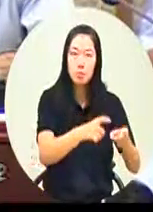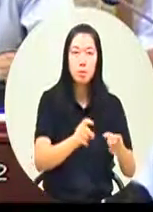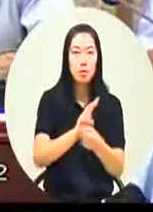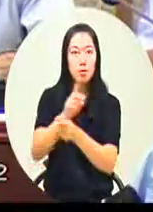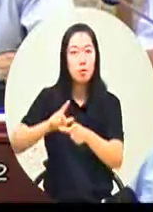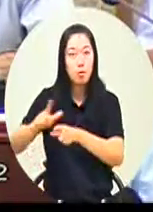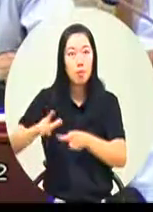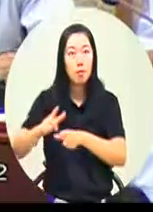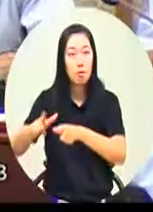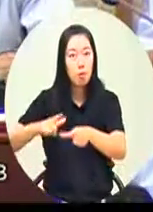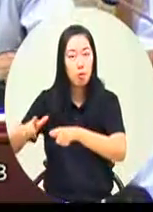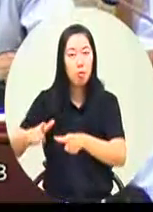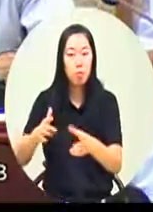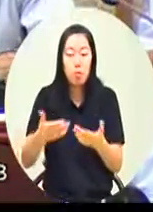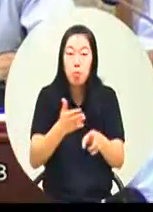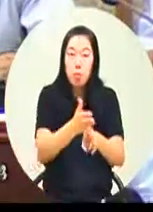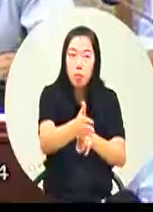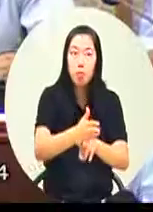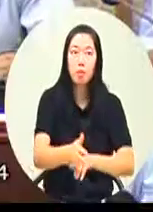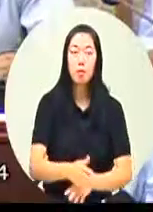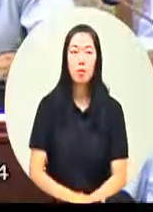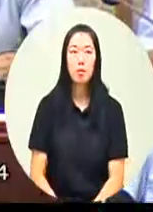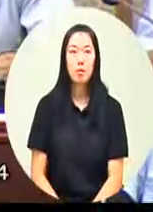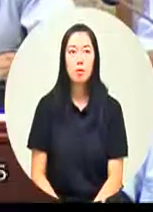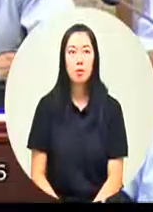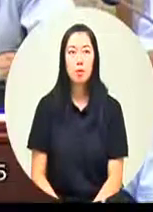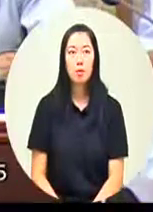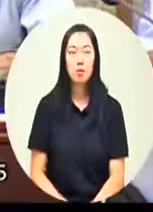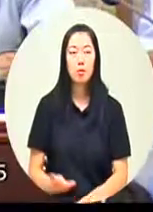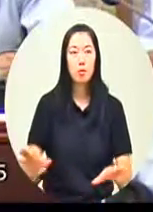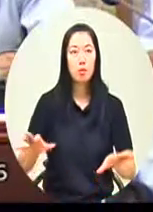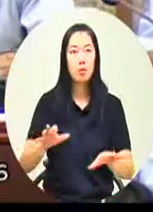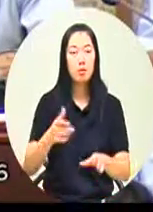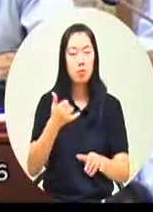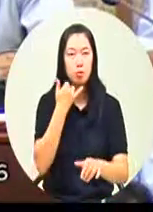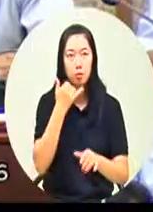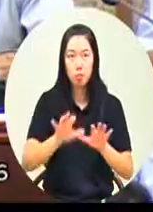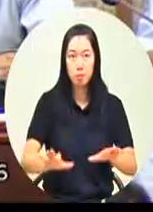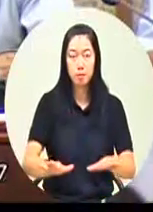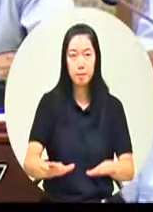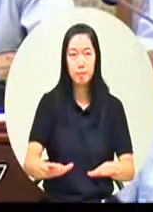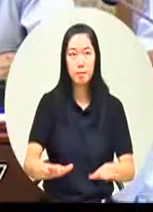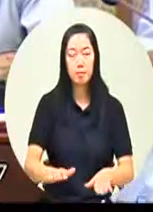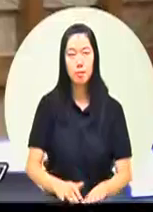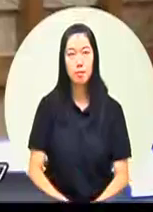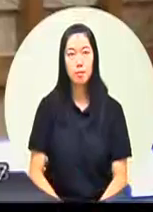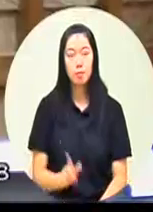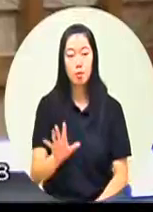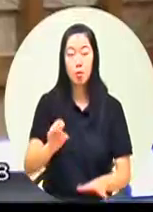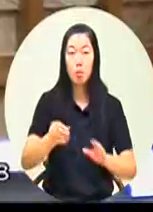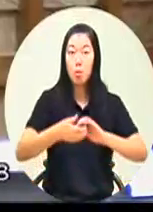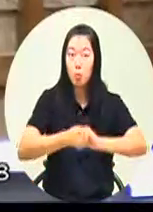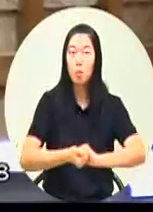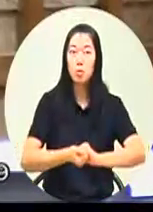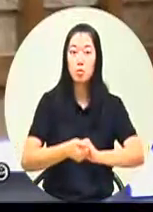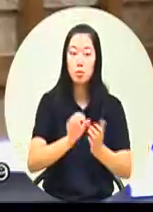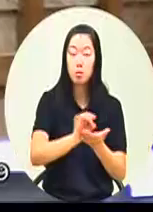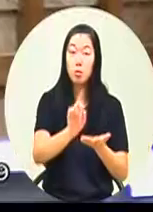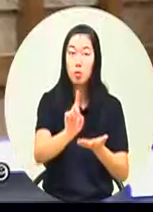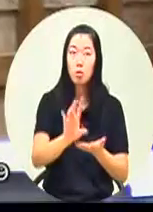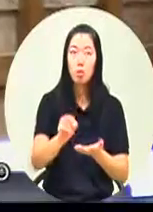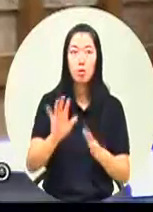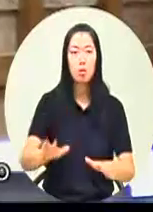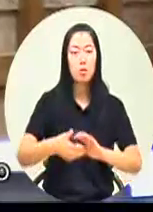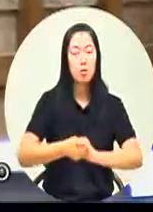身自偿率是 局长，我来问哦， 负的37.2%。 进目前讲决定讲用什么做啊？ 前拢阿袂咧，